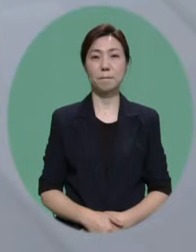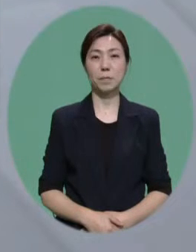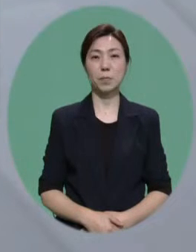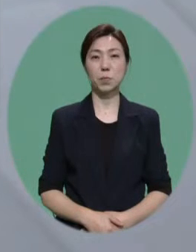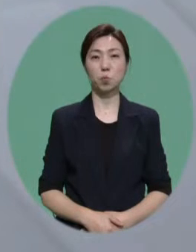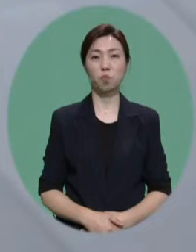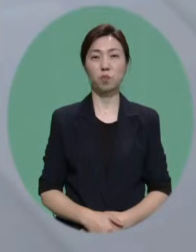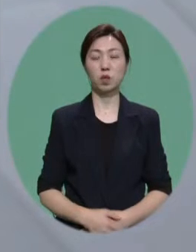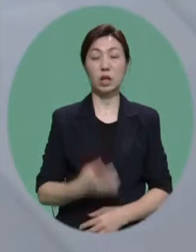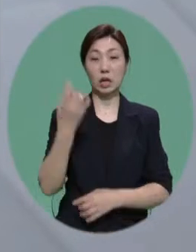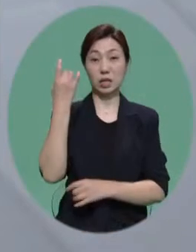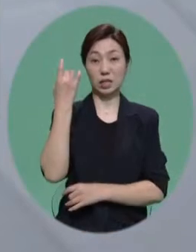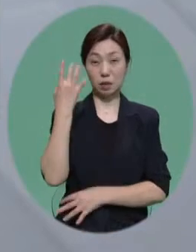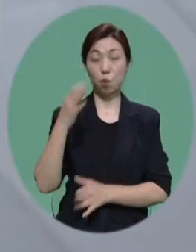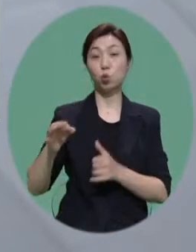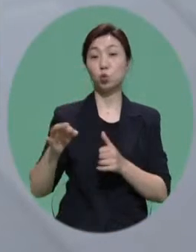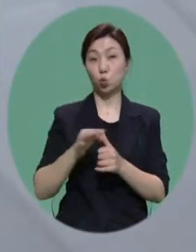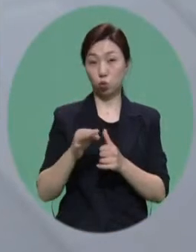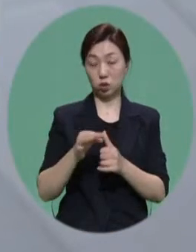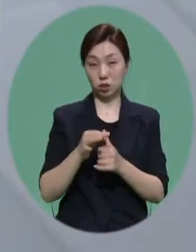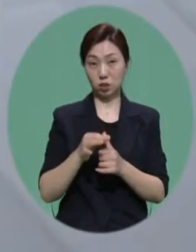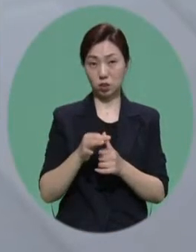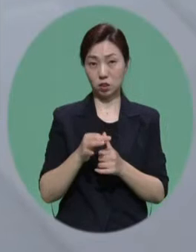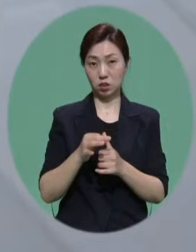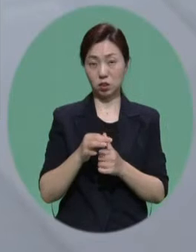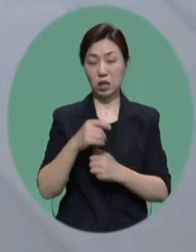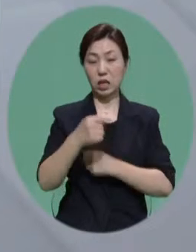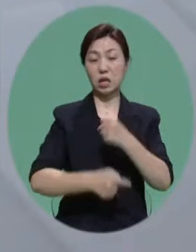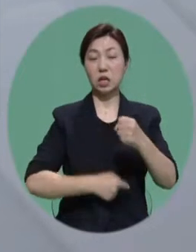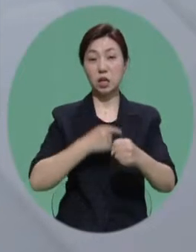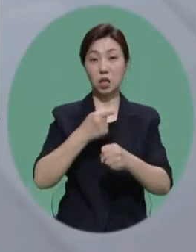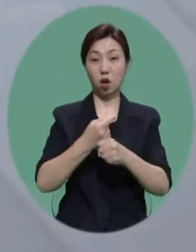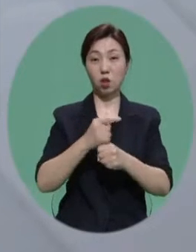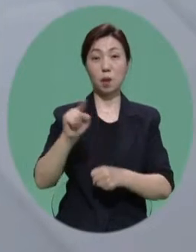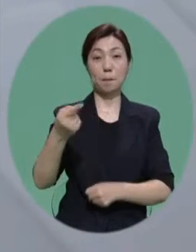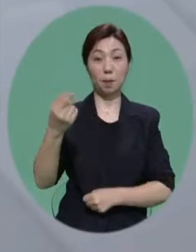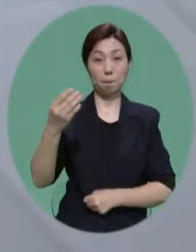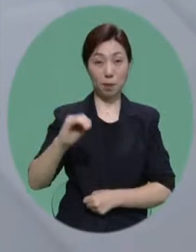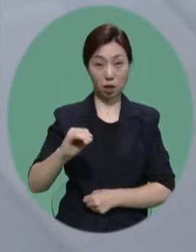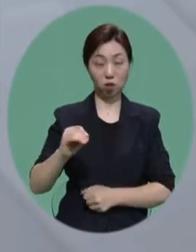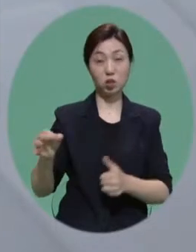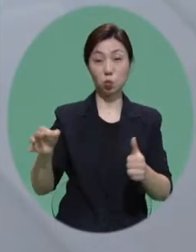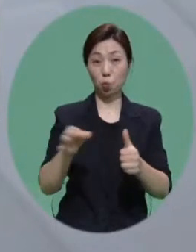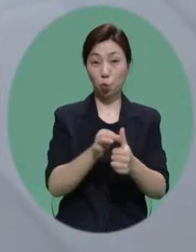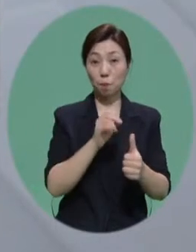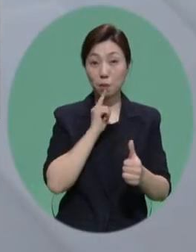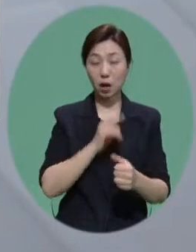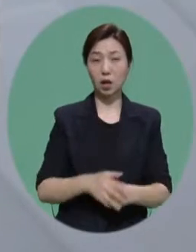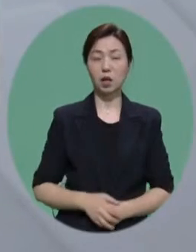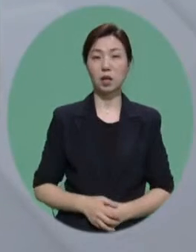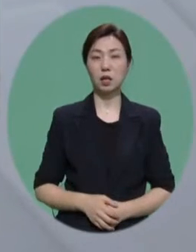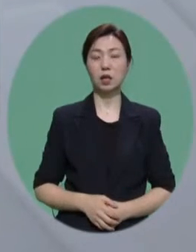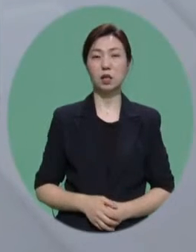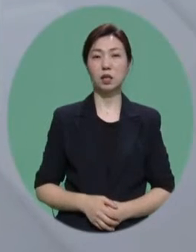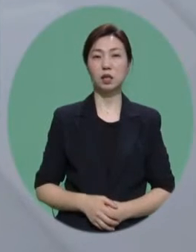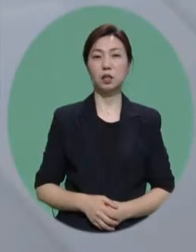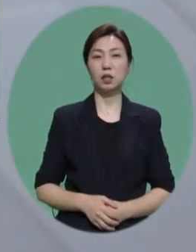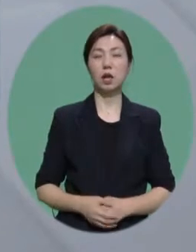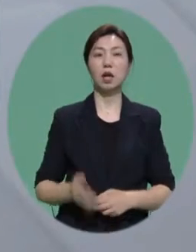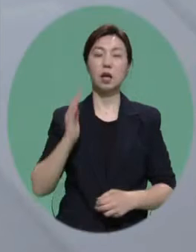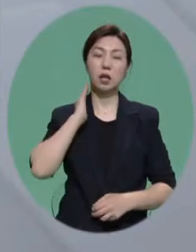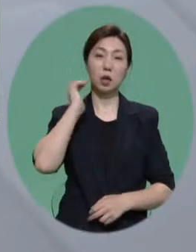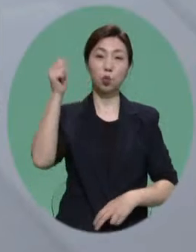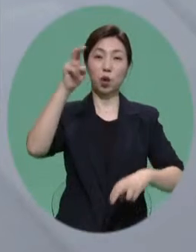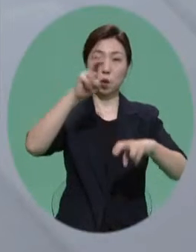4 마지막 기본소득 으 으 면 100만원 주신다고 했지 않습니까 4 임기 말까지 4 임기 말에